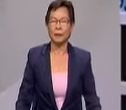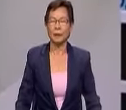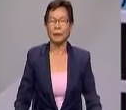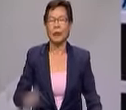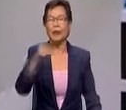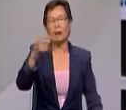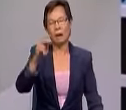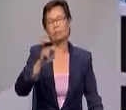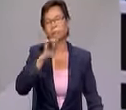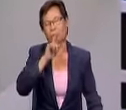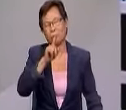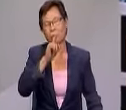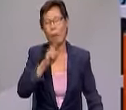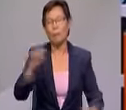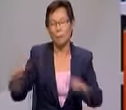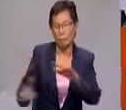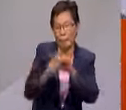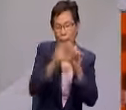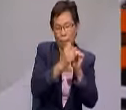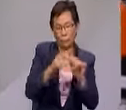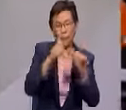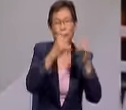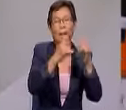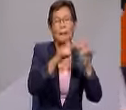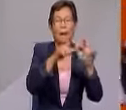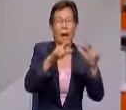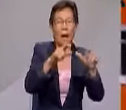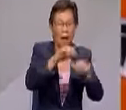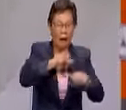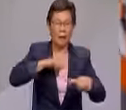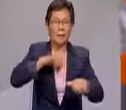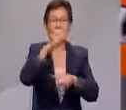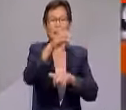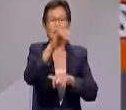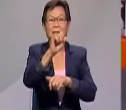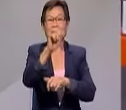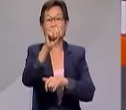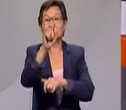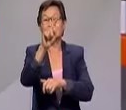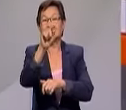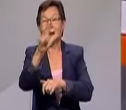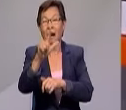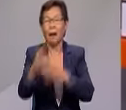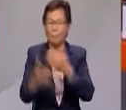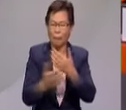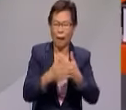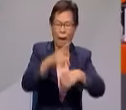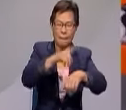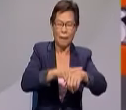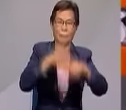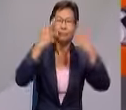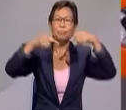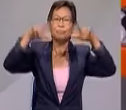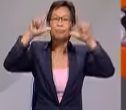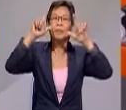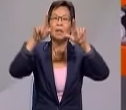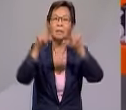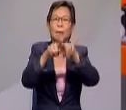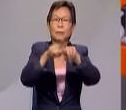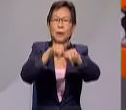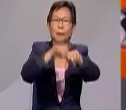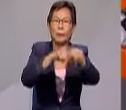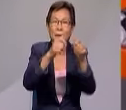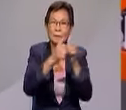Lan mengakui kemunculan kembali bersama barisan ahli Crystal yang asal itu sebagai usaha mengembalikan semula zaman kegemilangan seperti